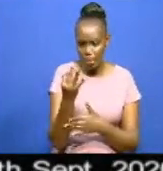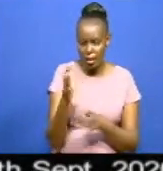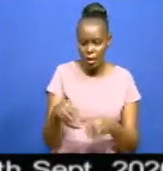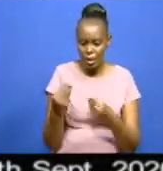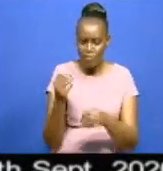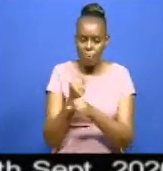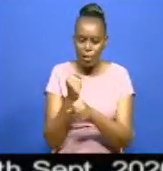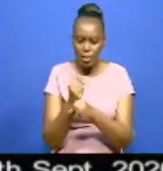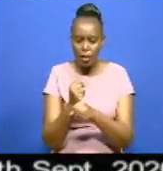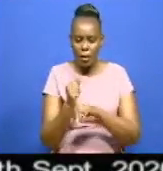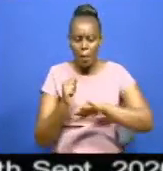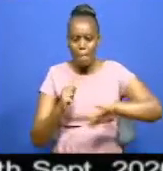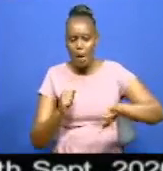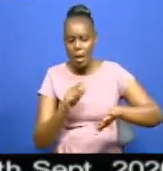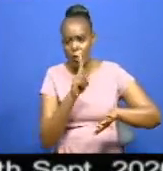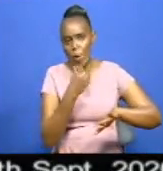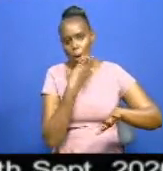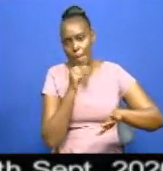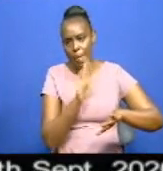na huyu mmoja